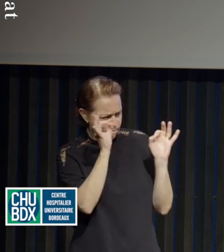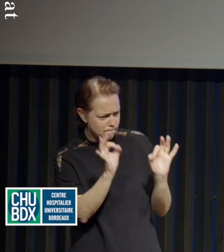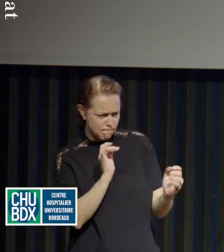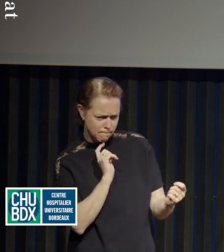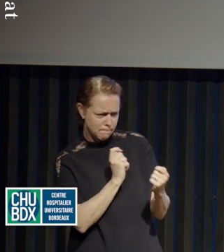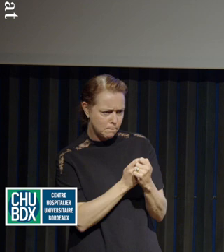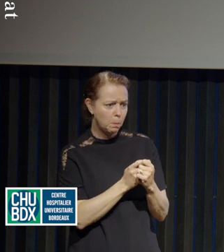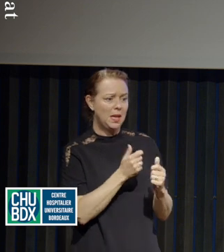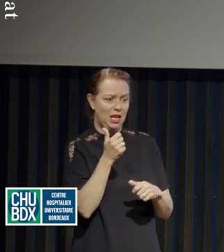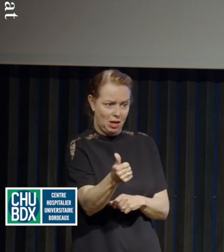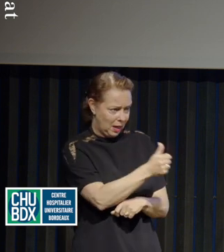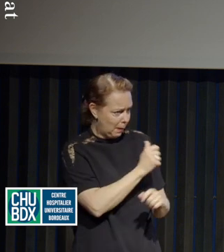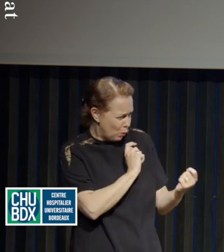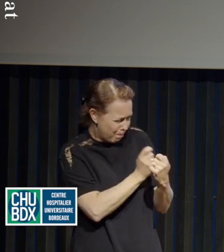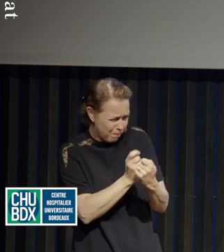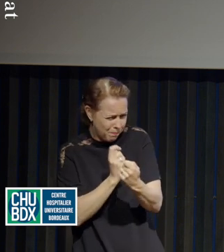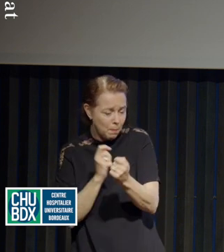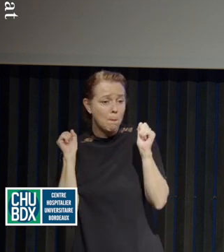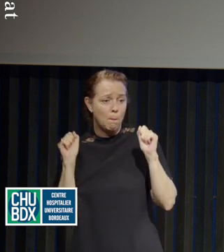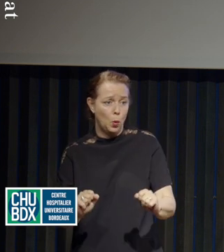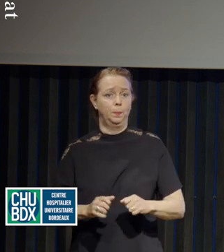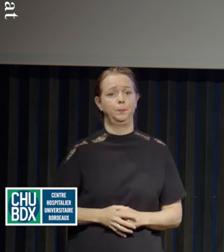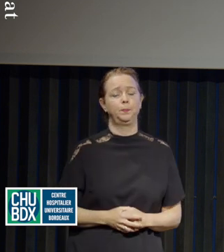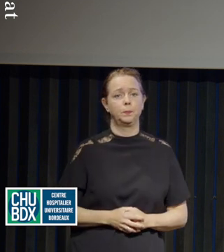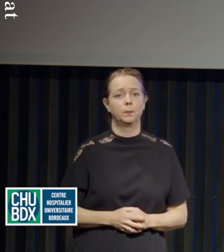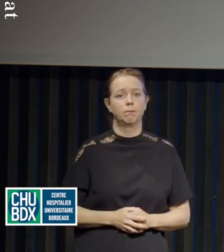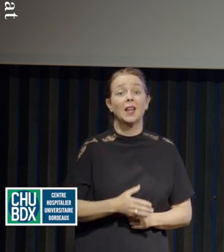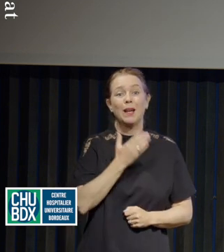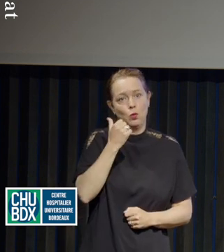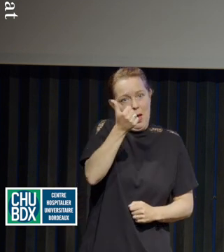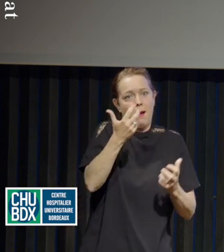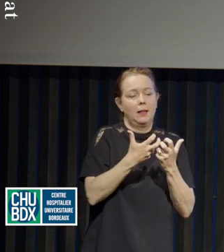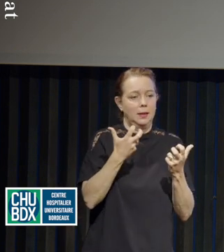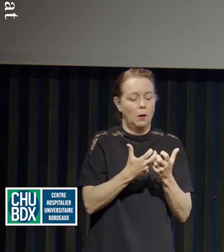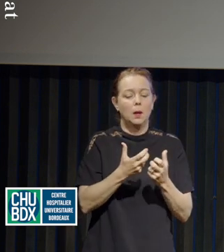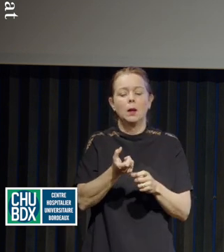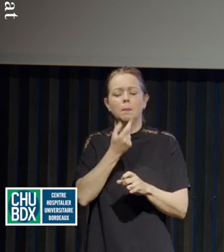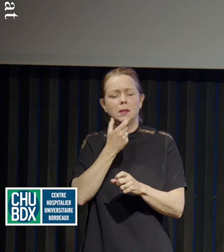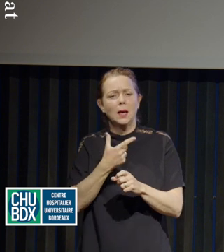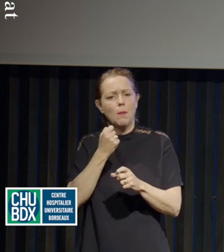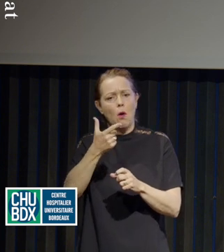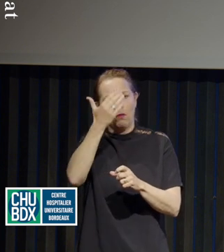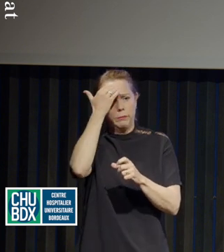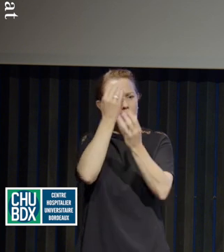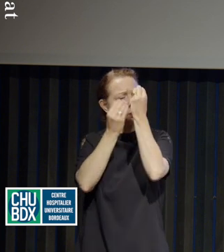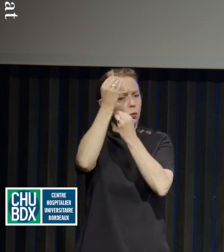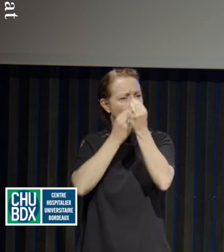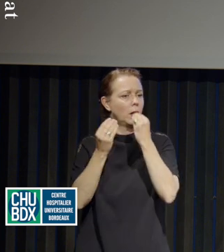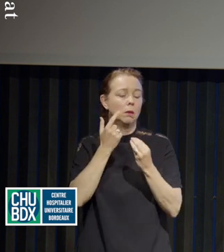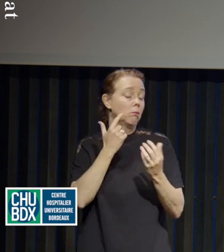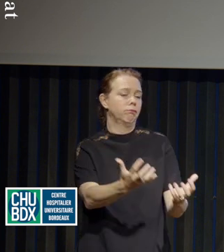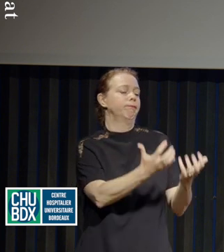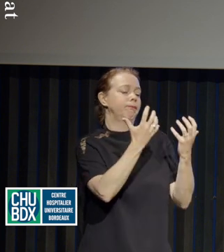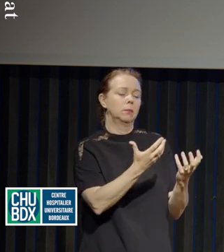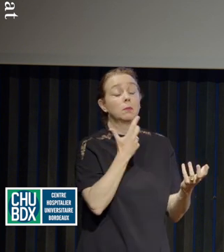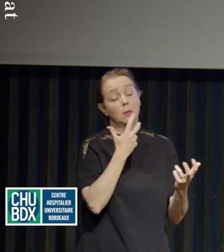et individualisés. Alors, je prendrai juste un exemple qui est l'efficacité des médicaments psychotropes, qui paraît évident, qui